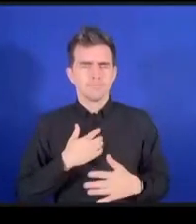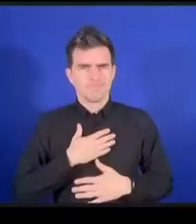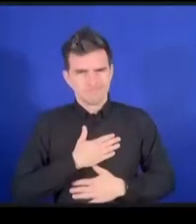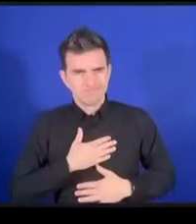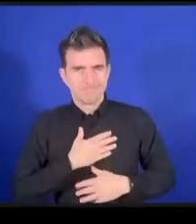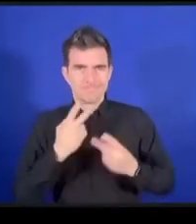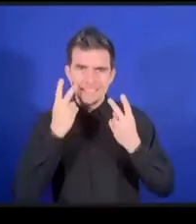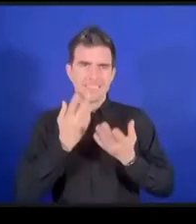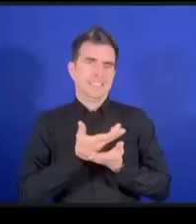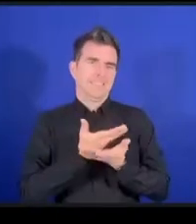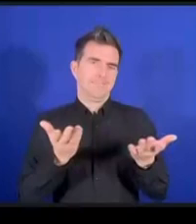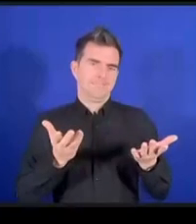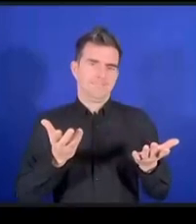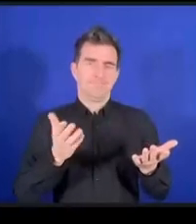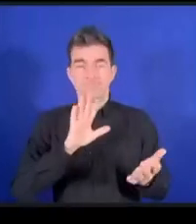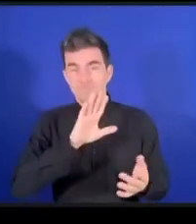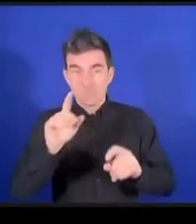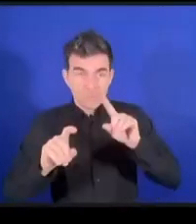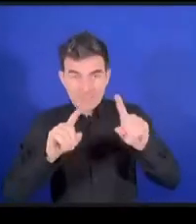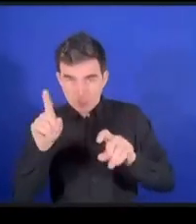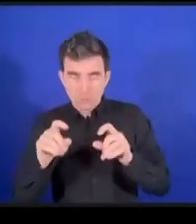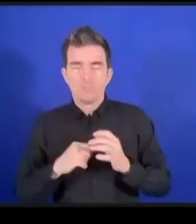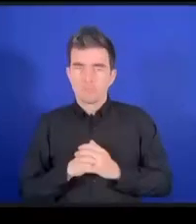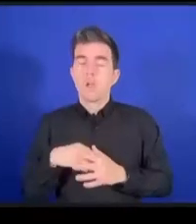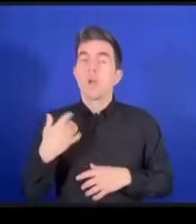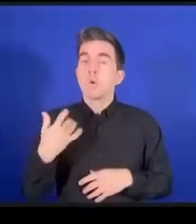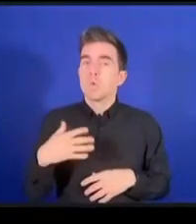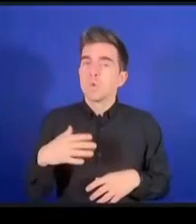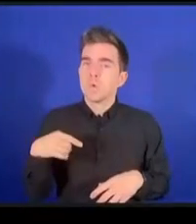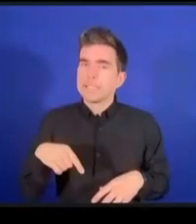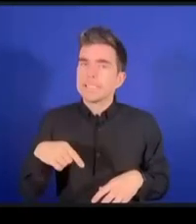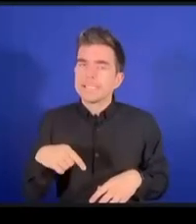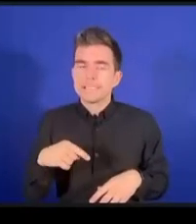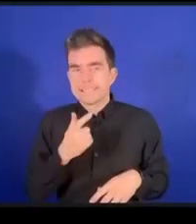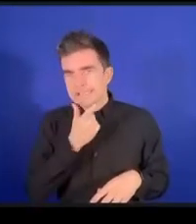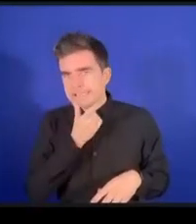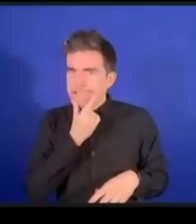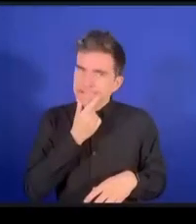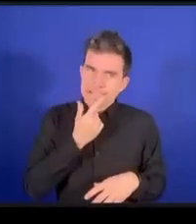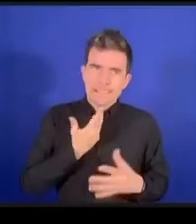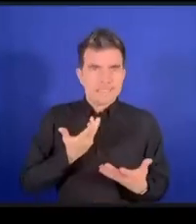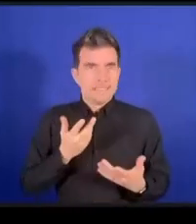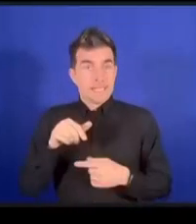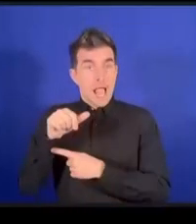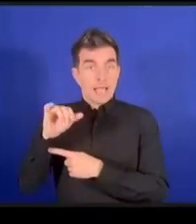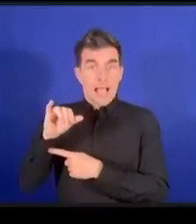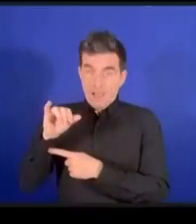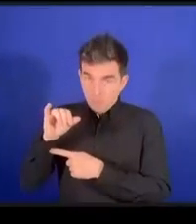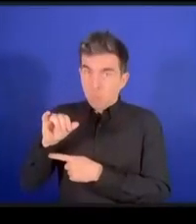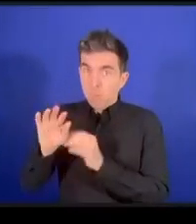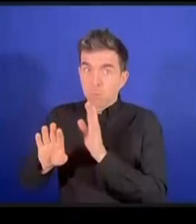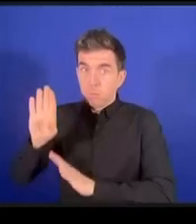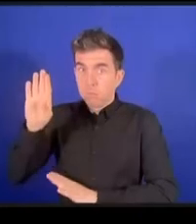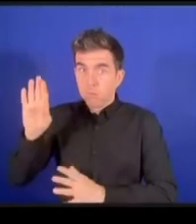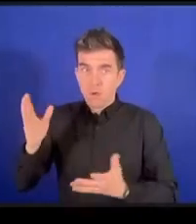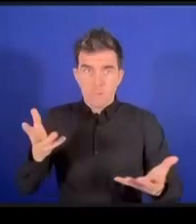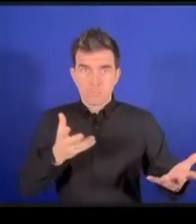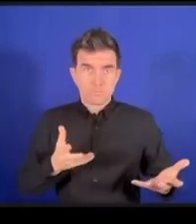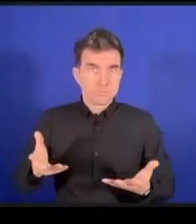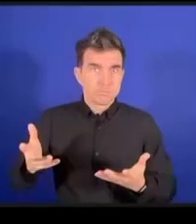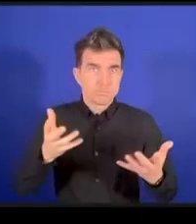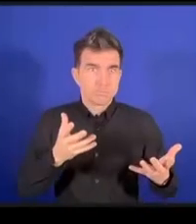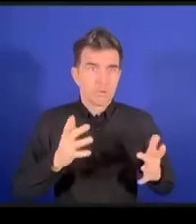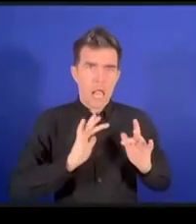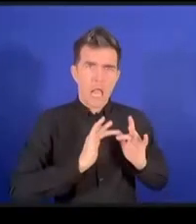вызов отношения между ии и вопросом управления интернетом это конечно сложный вопрос он